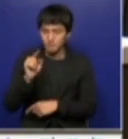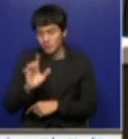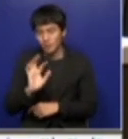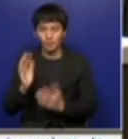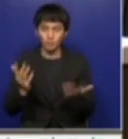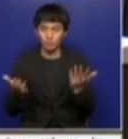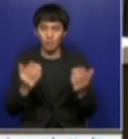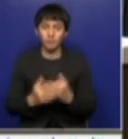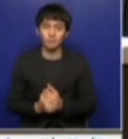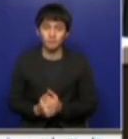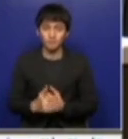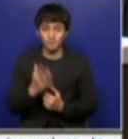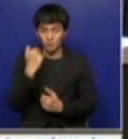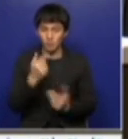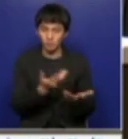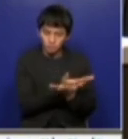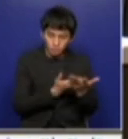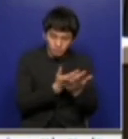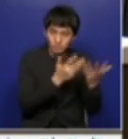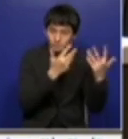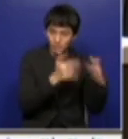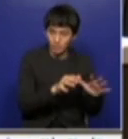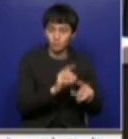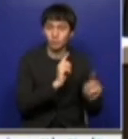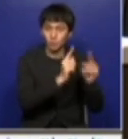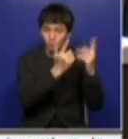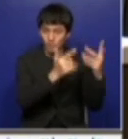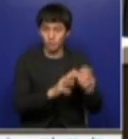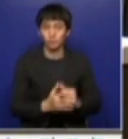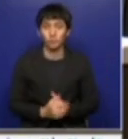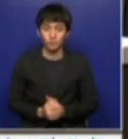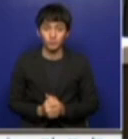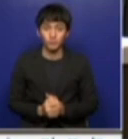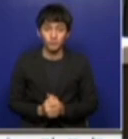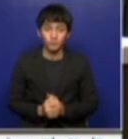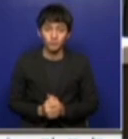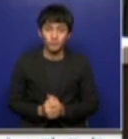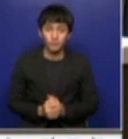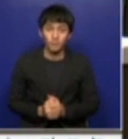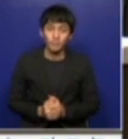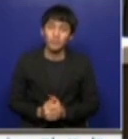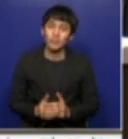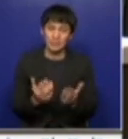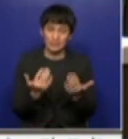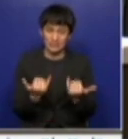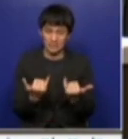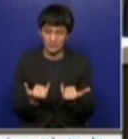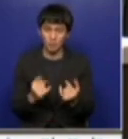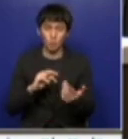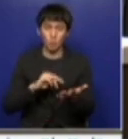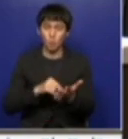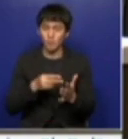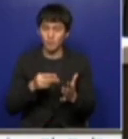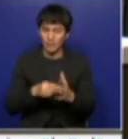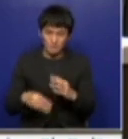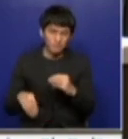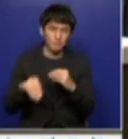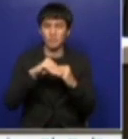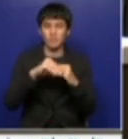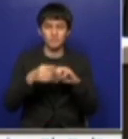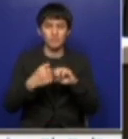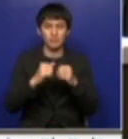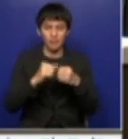จะสั่งว่าอย่างไรก็เพราะไต่สวนได้แล้วเพราะฉะนั้นเรื่องนี้เนี่ยมันเป็นการขยายวงกว้างเข้าไปนั่นคืออะไรครับ